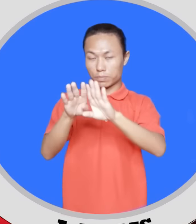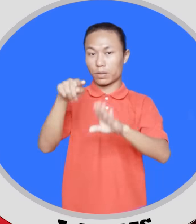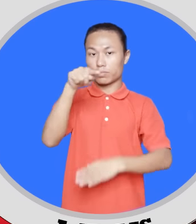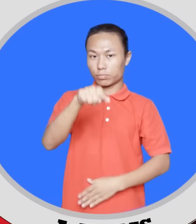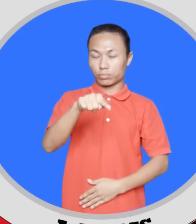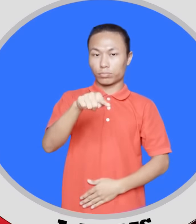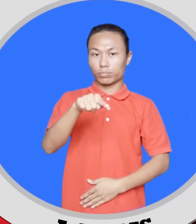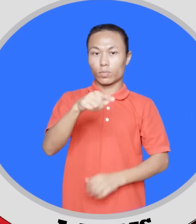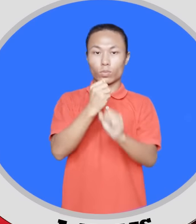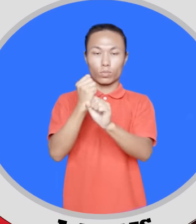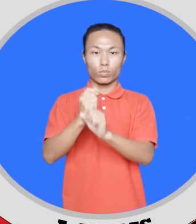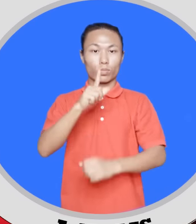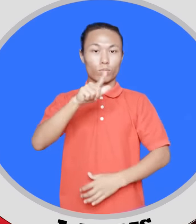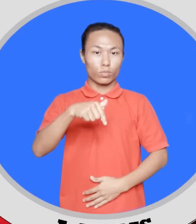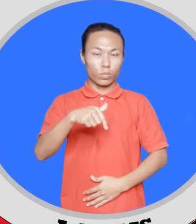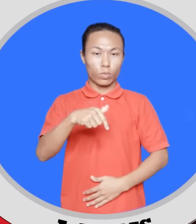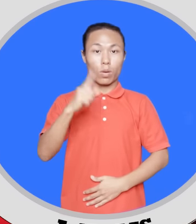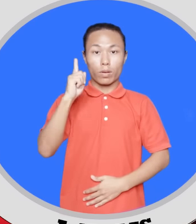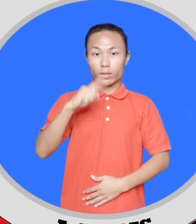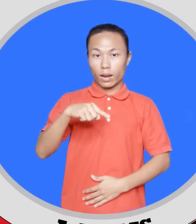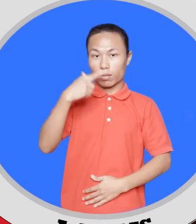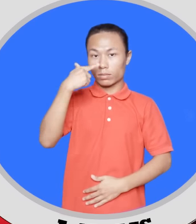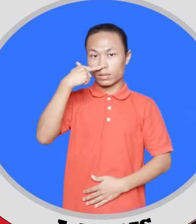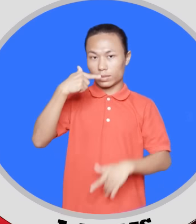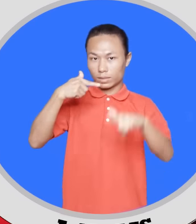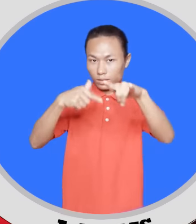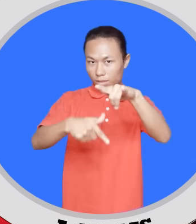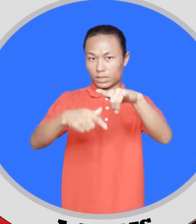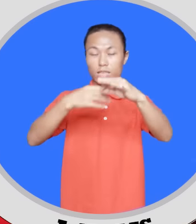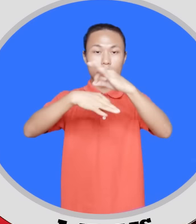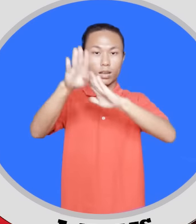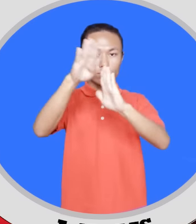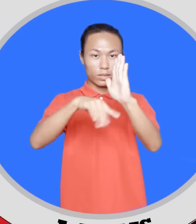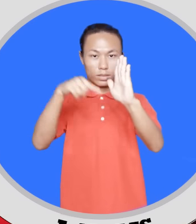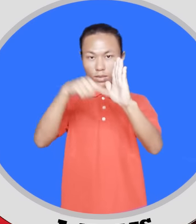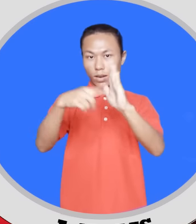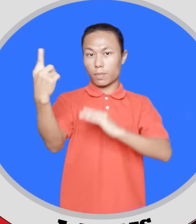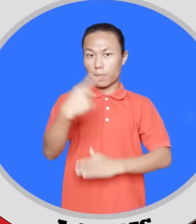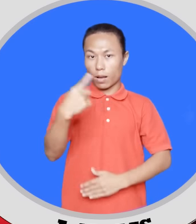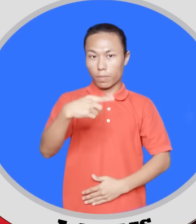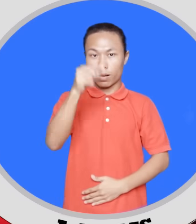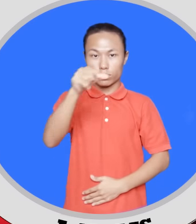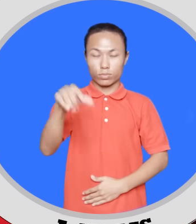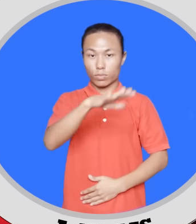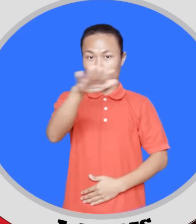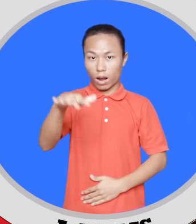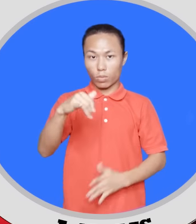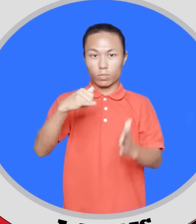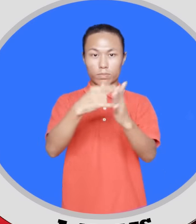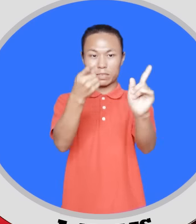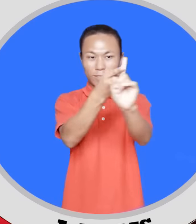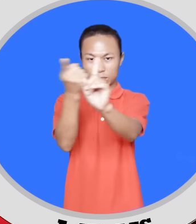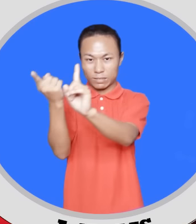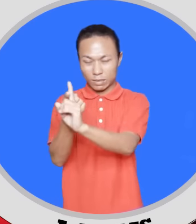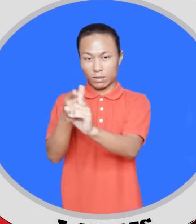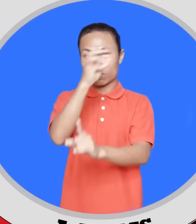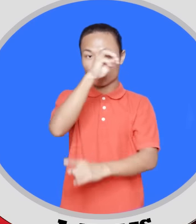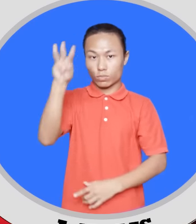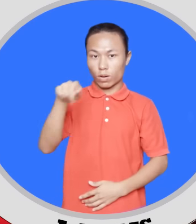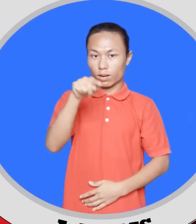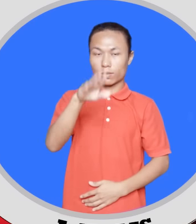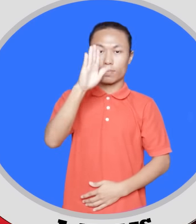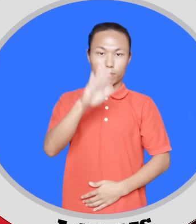ချမှတ်လိုက်တဲ့ရေးယူမှုဆိုင်ရာအစီအမံတွေနဲ့အထူးသဖြင့်မြန်မာနိုင်ငံစီးပွားရေးရဲ့လေရင်စီကဏ္ဍမှာလောက်ကိုင်းမှုအဆုံးဖြတ်တဲ့မိသည့်ပြပလူ